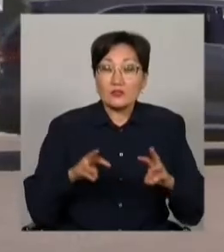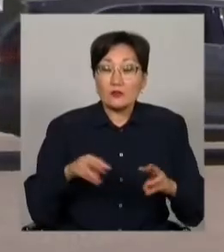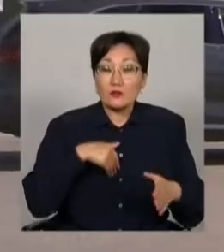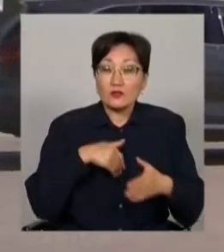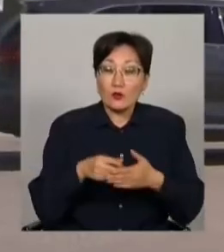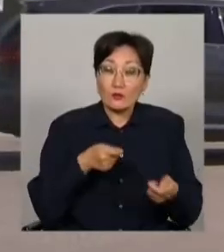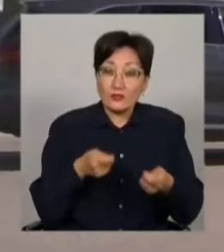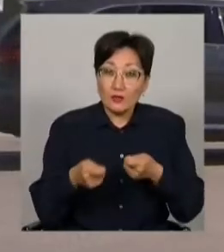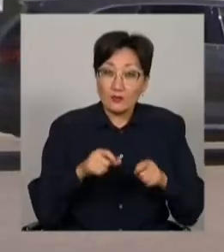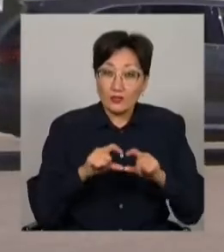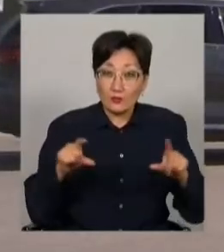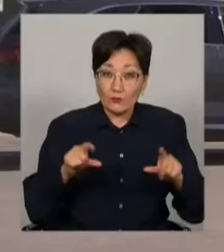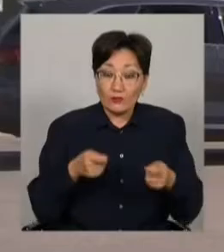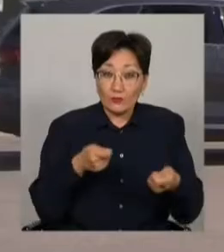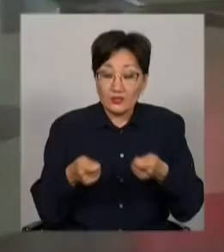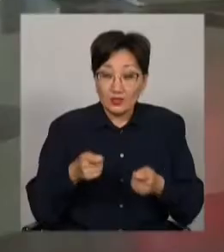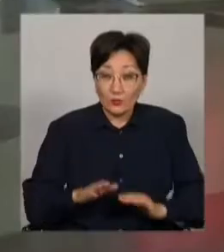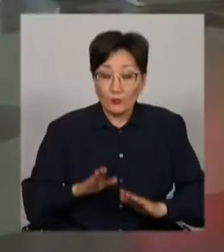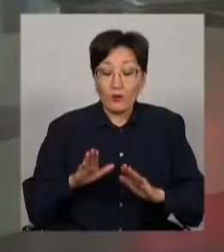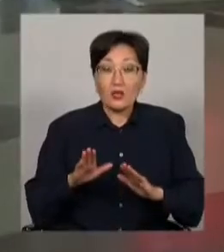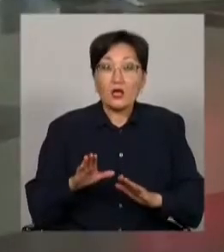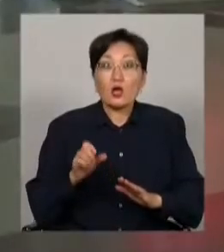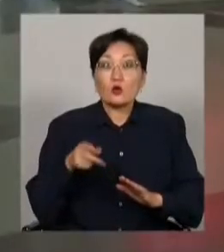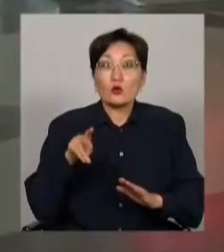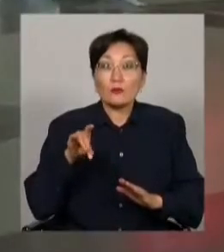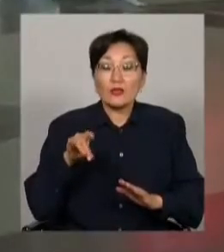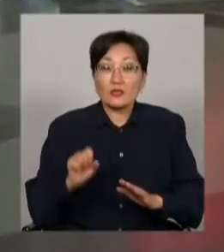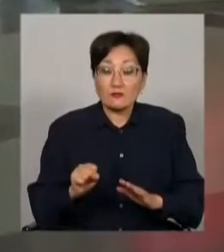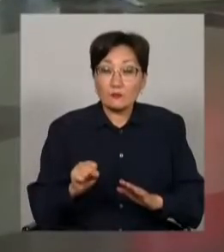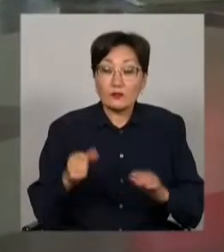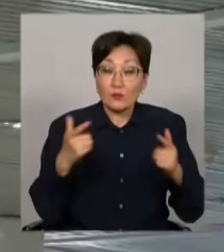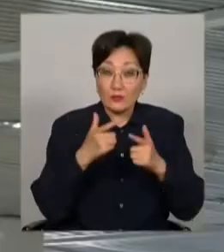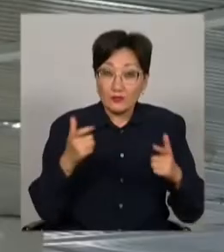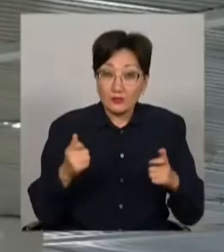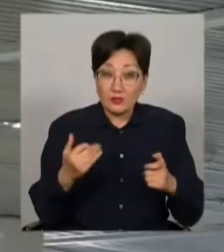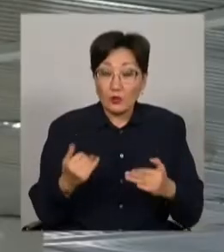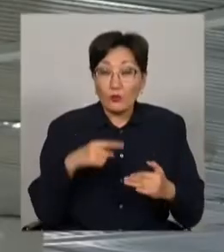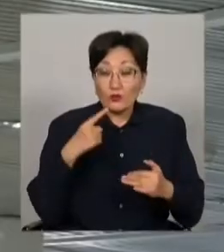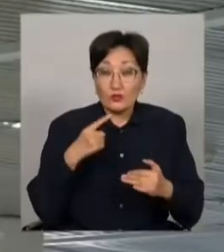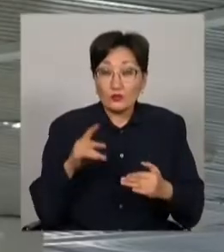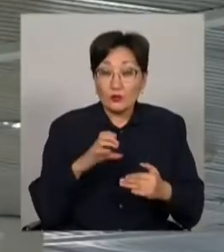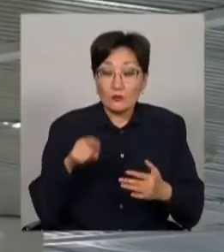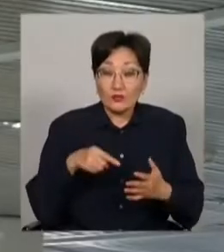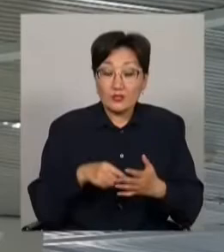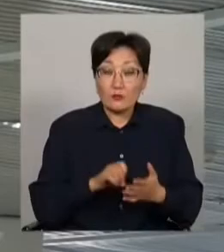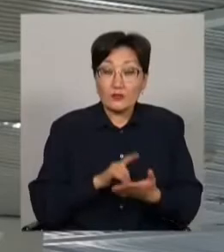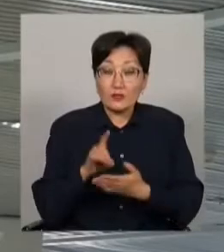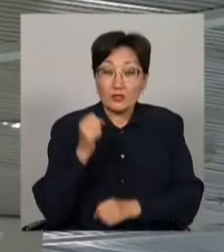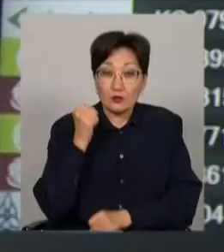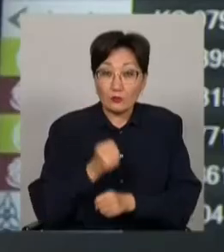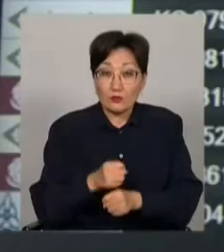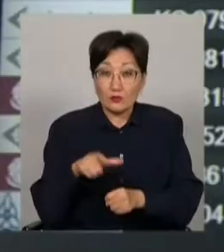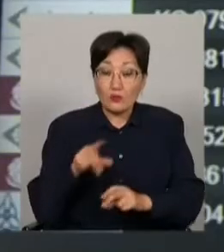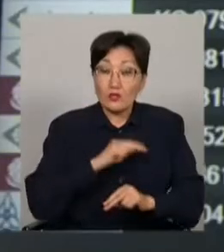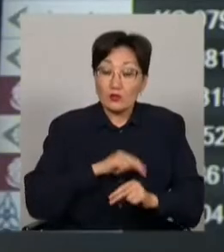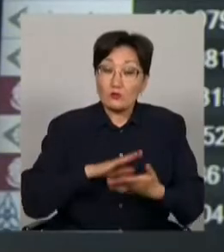активтерді басқару департаменті басшысының орынбасары Гүлмира Абдірәсілова мәлімдеді. Айта кетейік, Нұр-Сұлтанда әуежай қызметкерлері